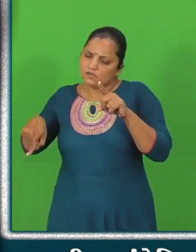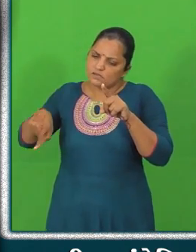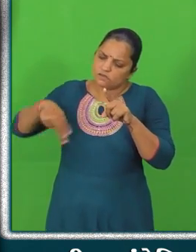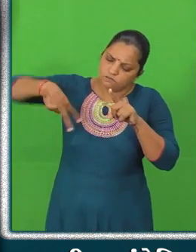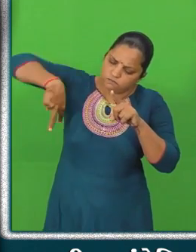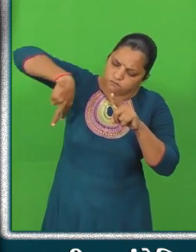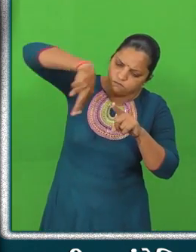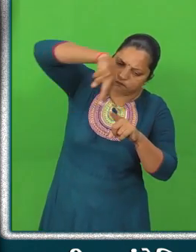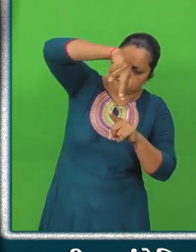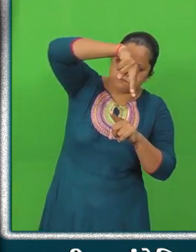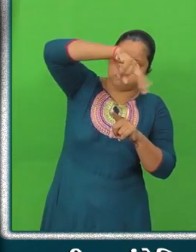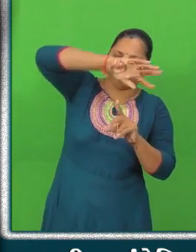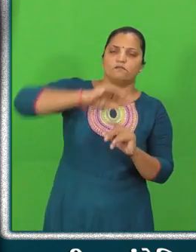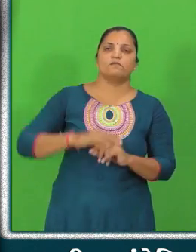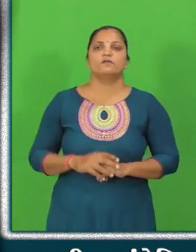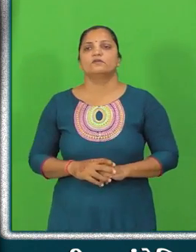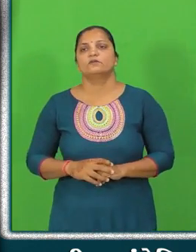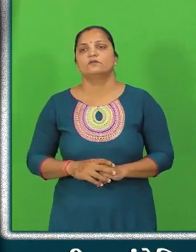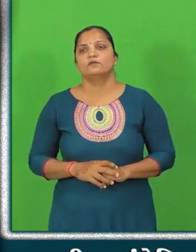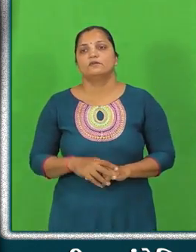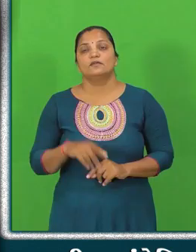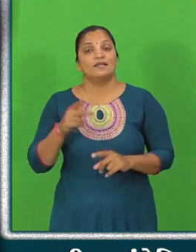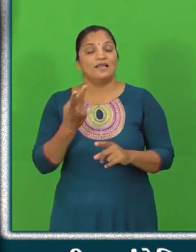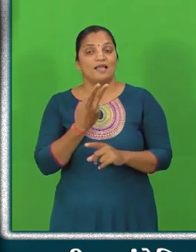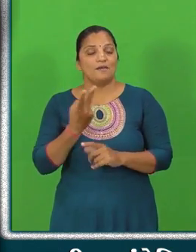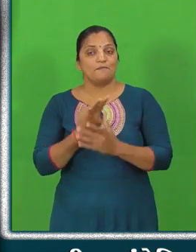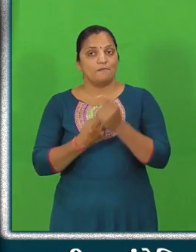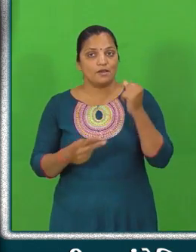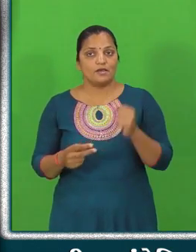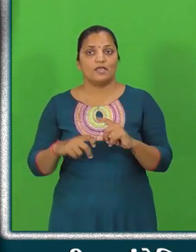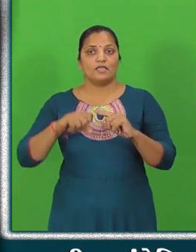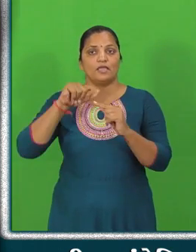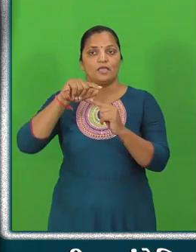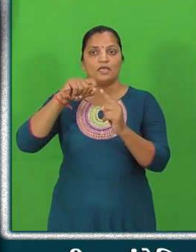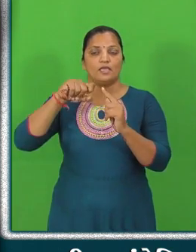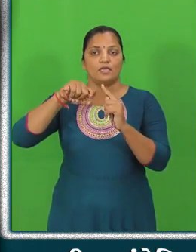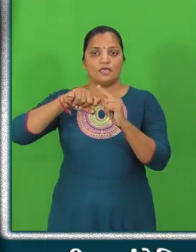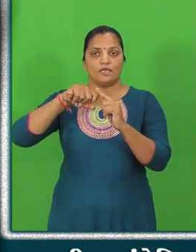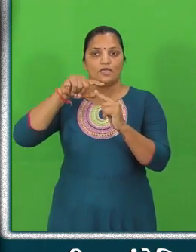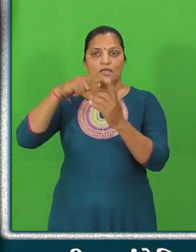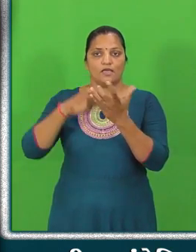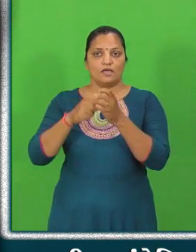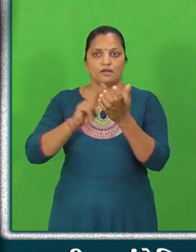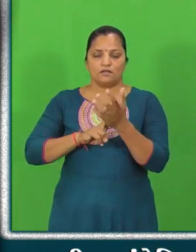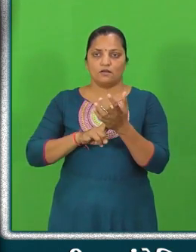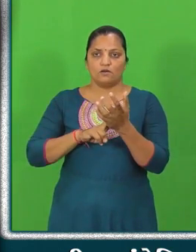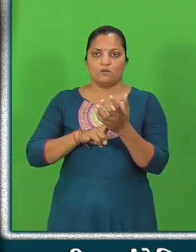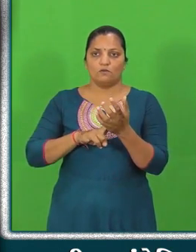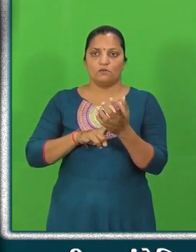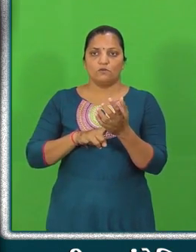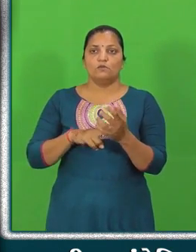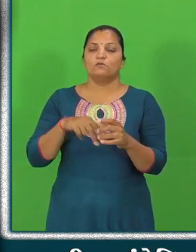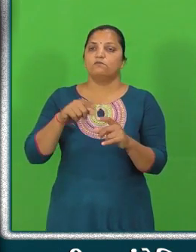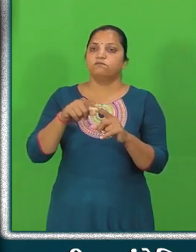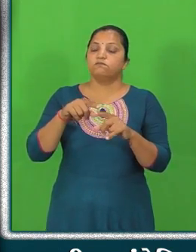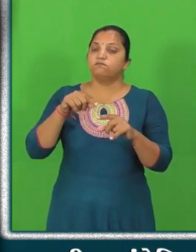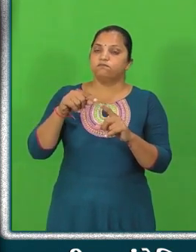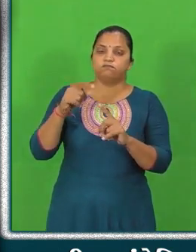એ જ માર્ગે પાછું વળે, આ બંને કિરણો જે બિંદુએ અથડાય ત્યાં પ્રતિબિંબ રચાય।